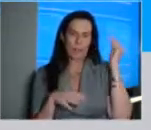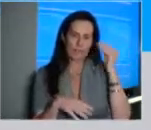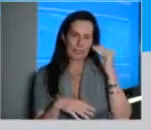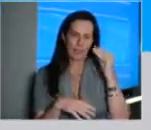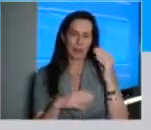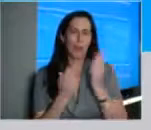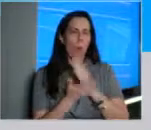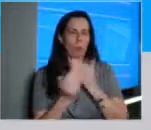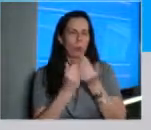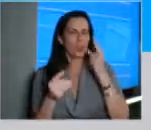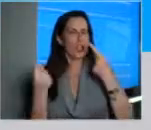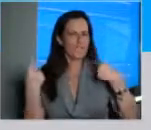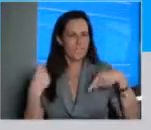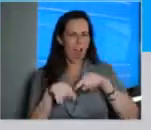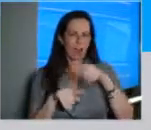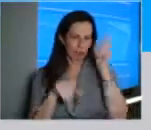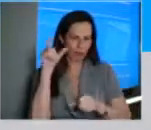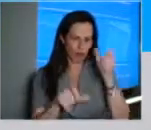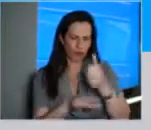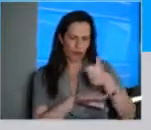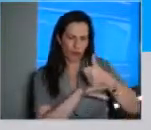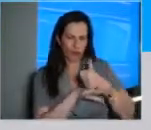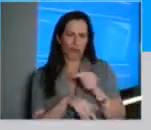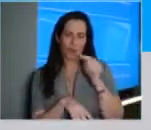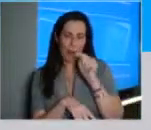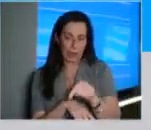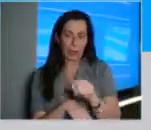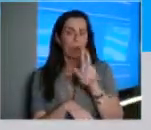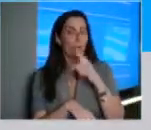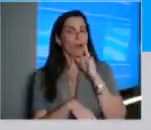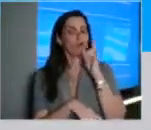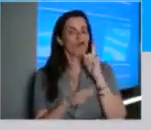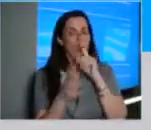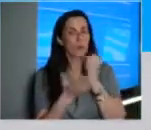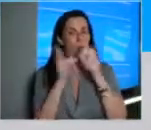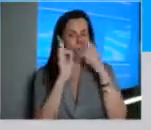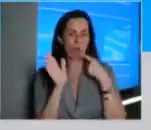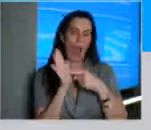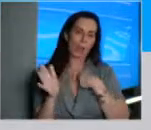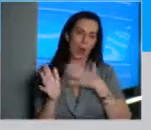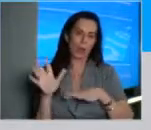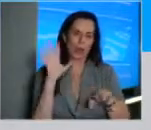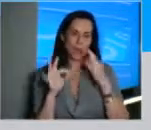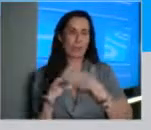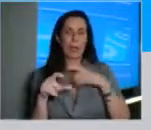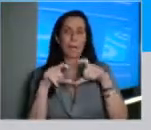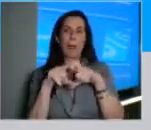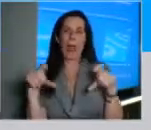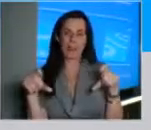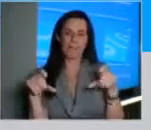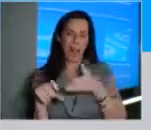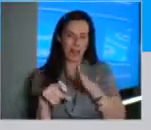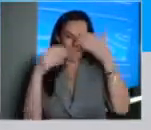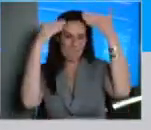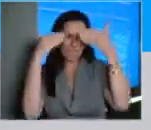מסודרים מראש, יש ועדת קלפי, כל מי שמצביע מגיע, מזדהה עם תעודת זהות, אומר, אני רוצה להצביע, מקבל מעטפה, נכנס